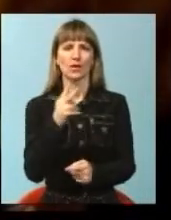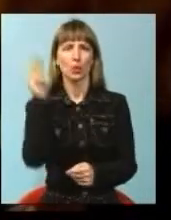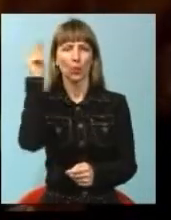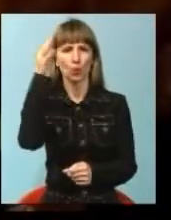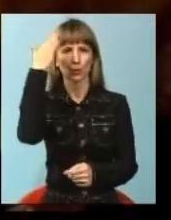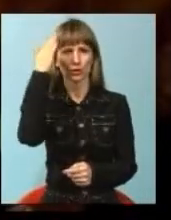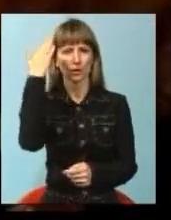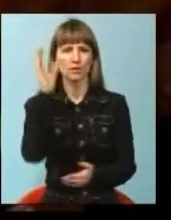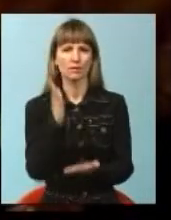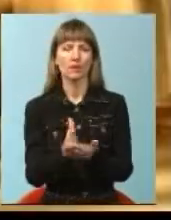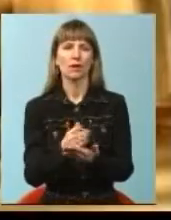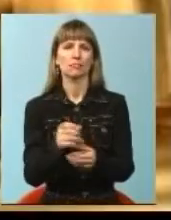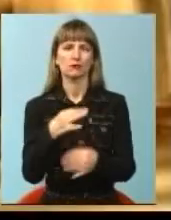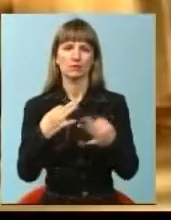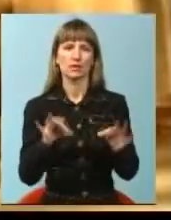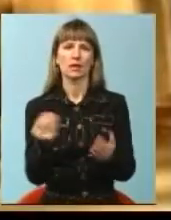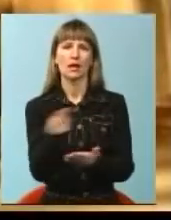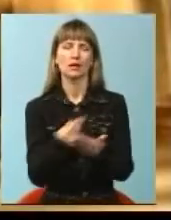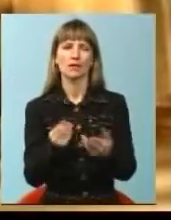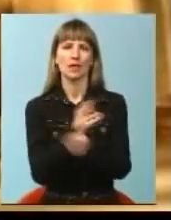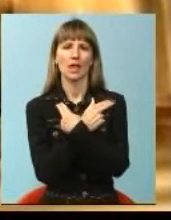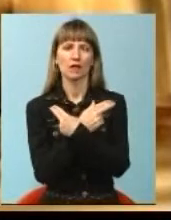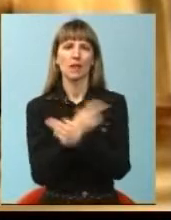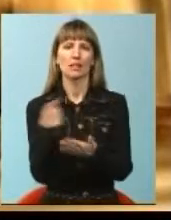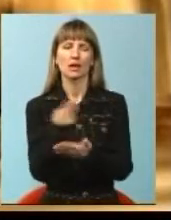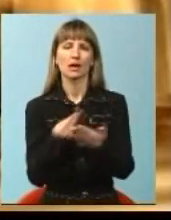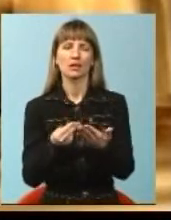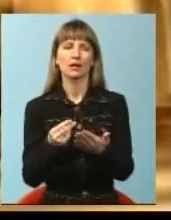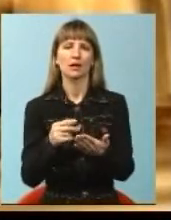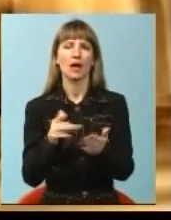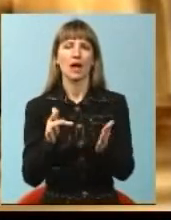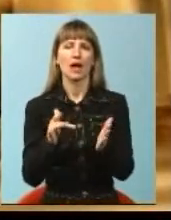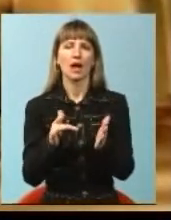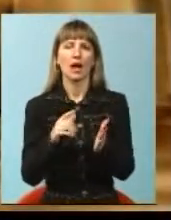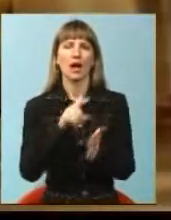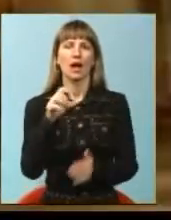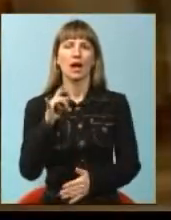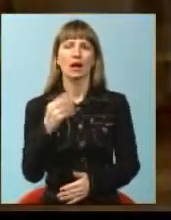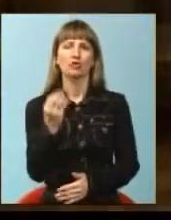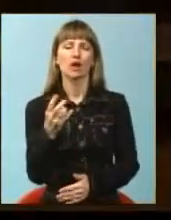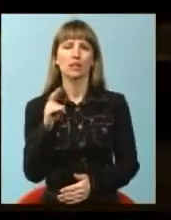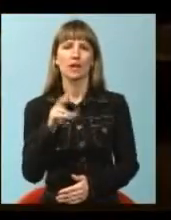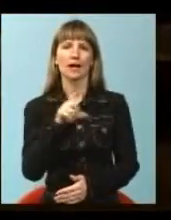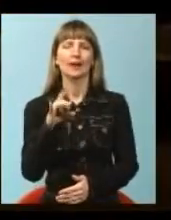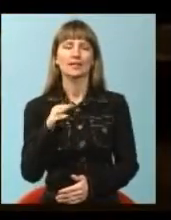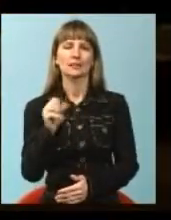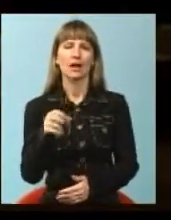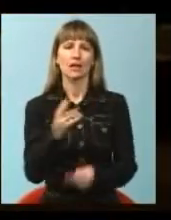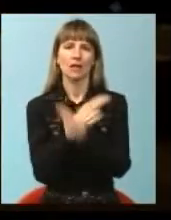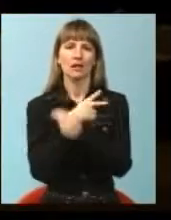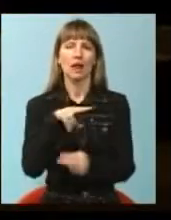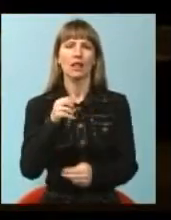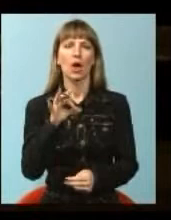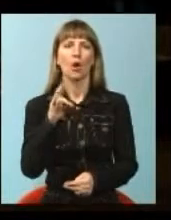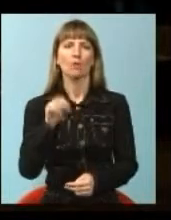дозволив йому написати фігуру Янгола на картині «Хрещення Христа», яку якраз створювали в майстерні. Янгол Леонардо